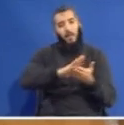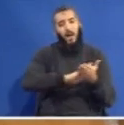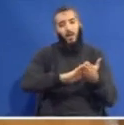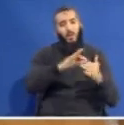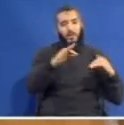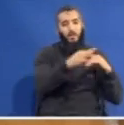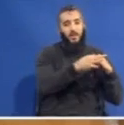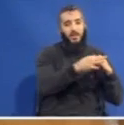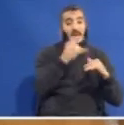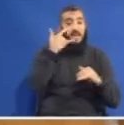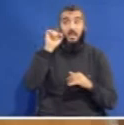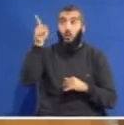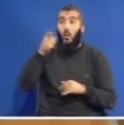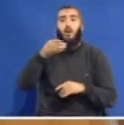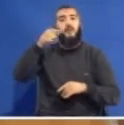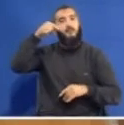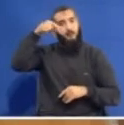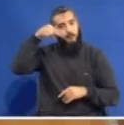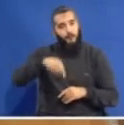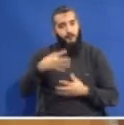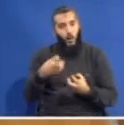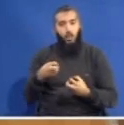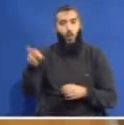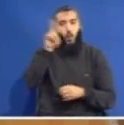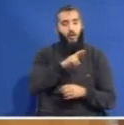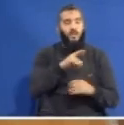عندك استعداد فعلا ترجع لدارك، ترجعي لزوجك،